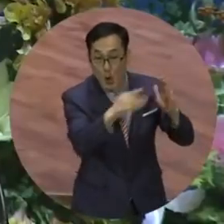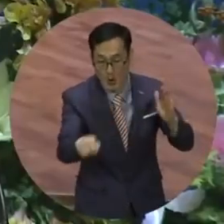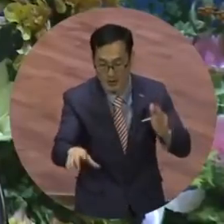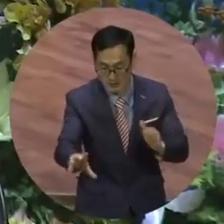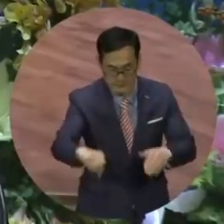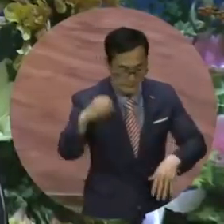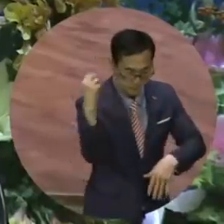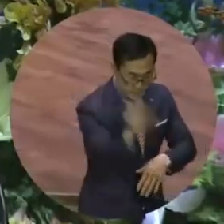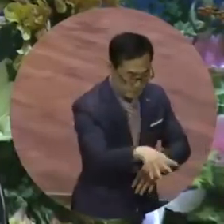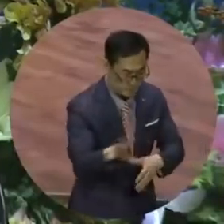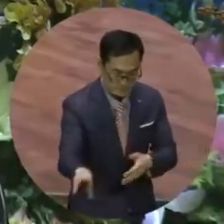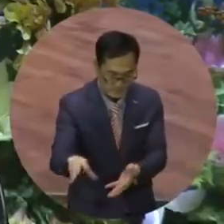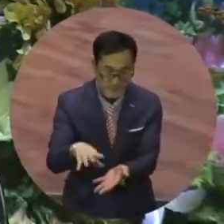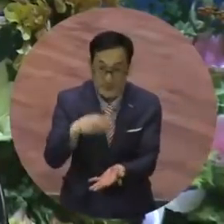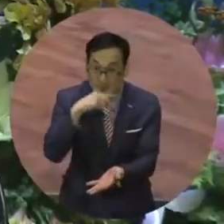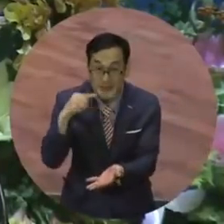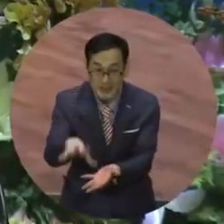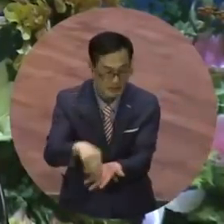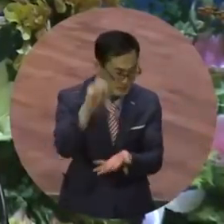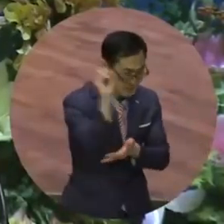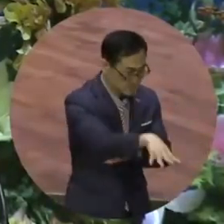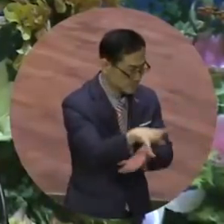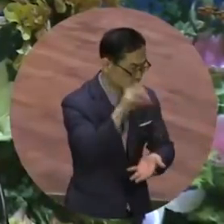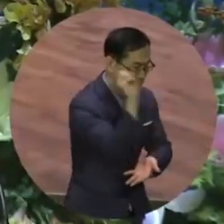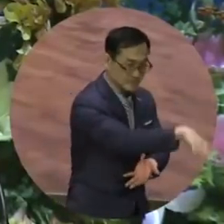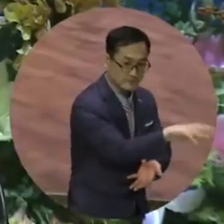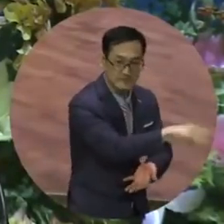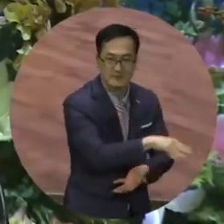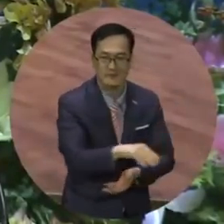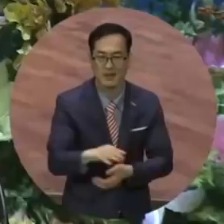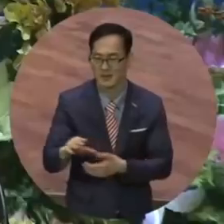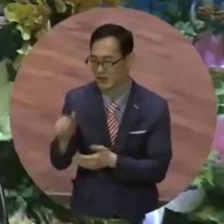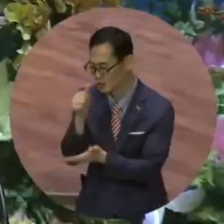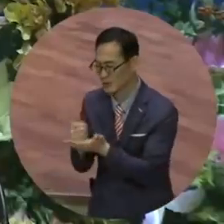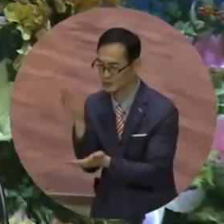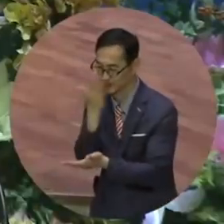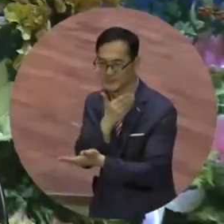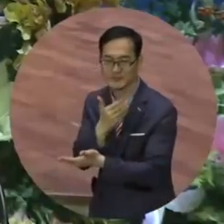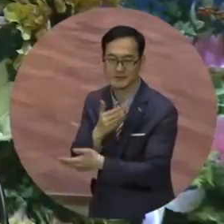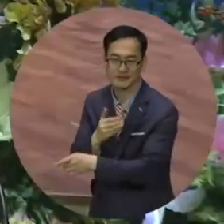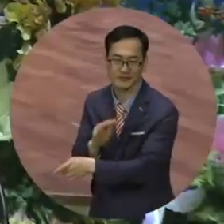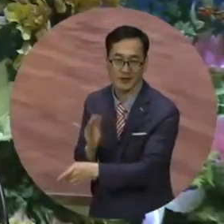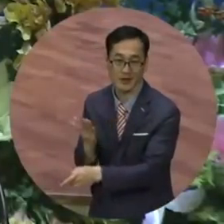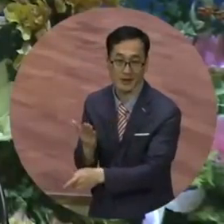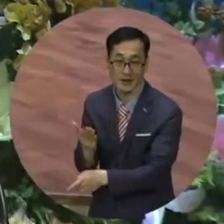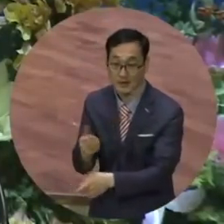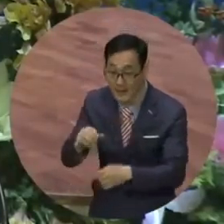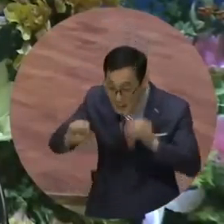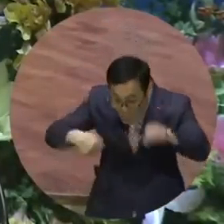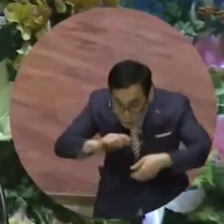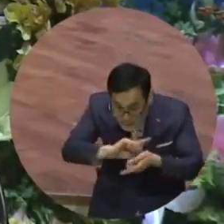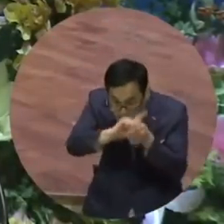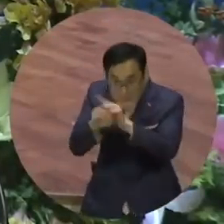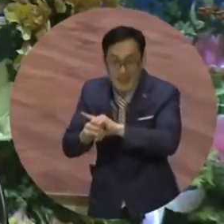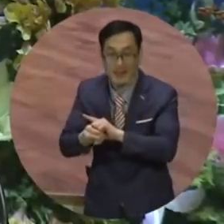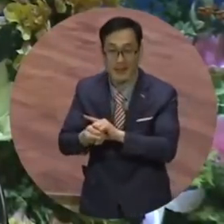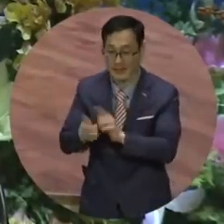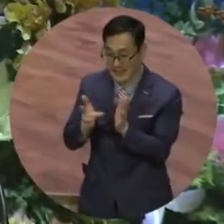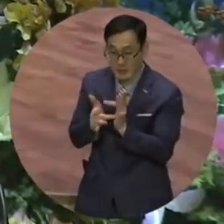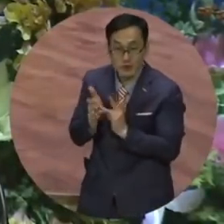그런데 하나님의 아들 예수 그리스도가 어린 양으로 이 땅에 속죄물로 오셔가지고 그분을